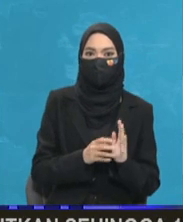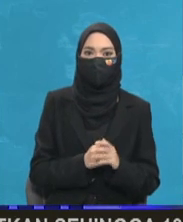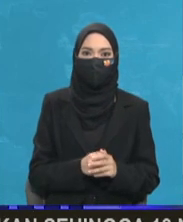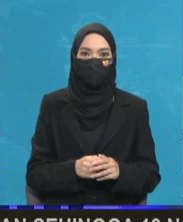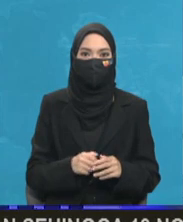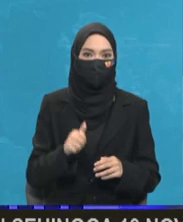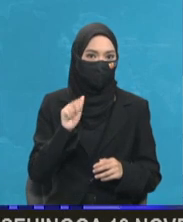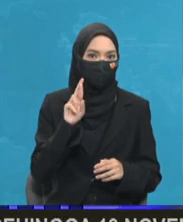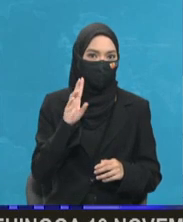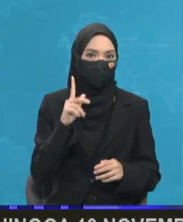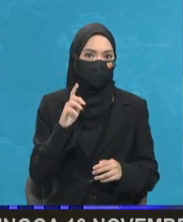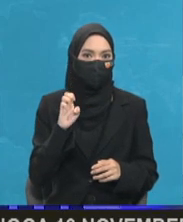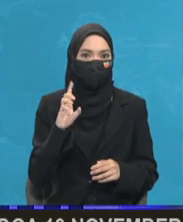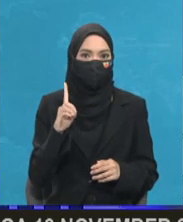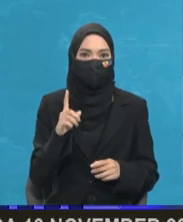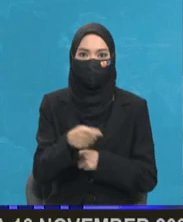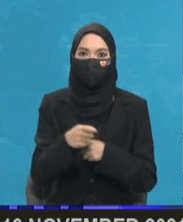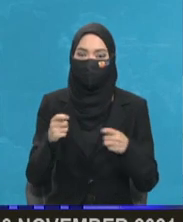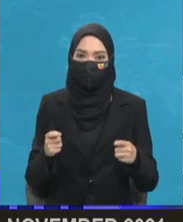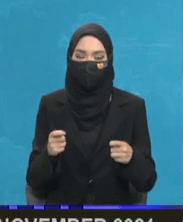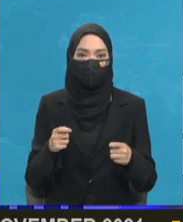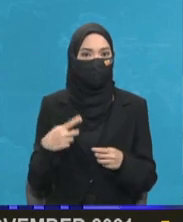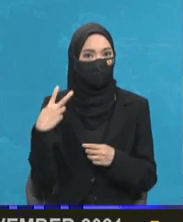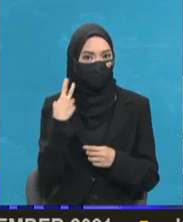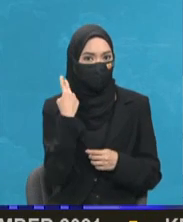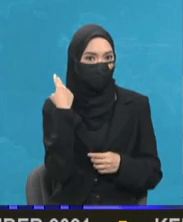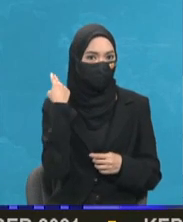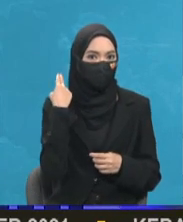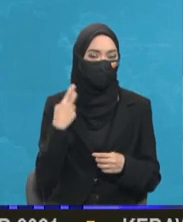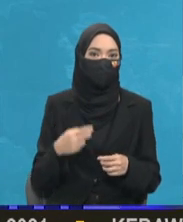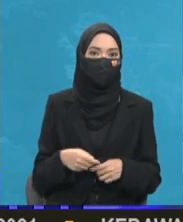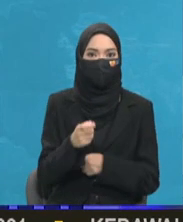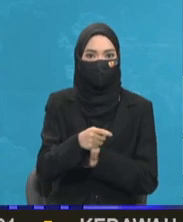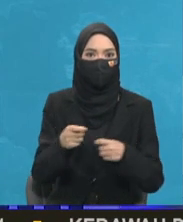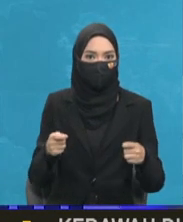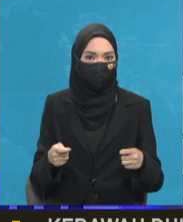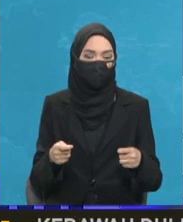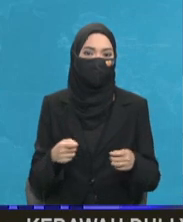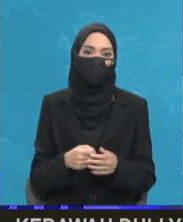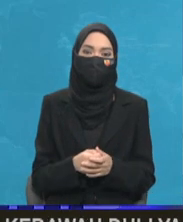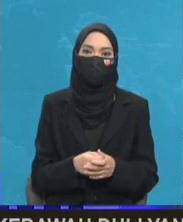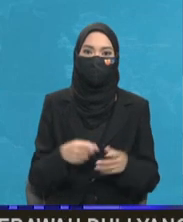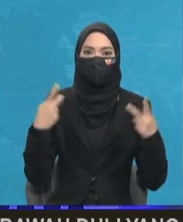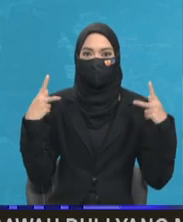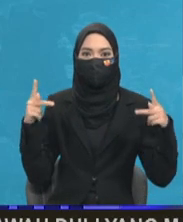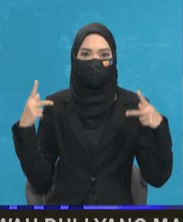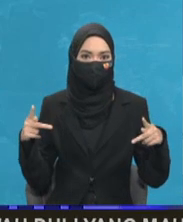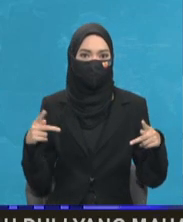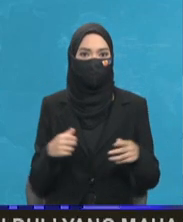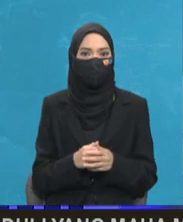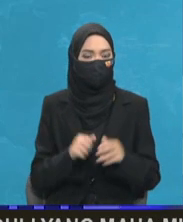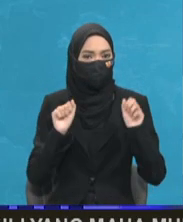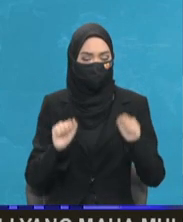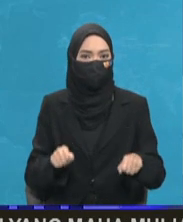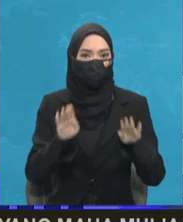permainan tertutup kremes kecantikan seperti salon dan kedai gunting qashar dan tamu semut fase peralihan adalah